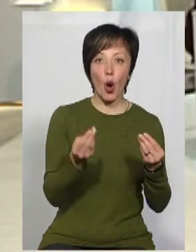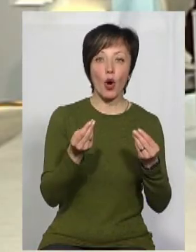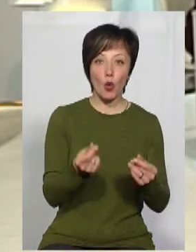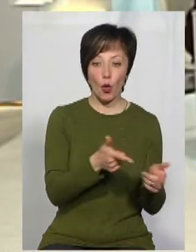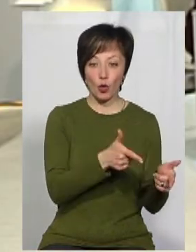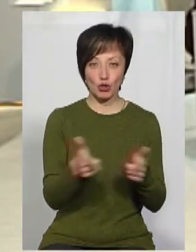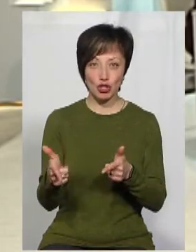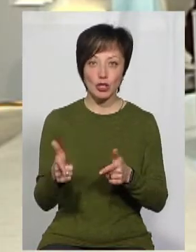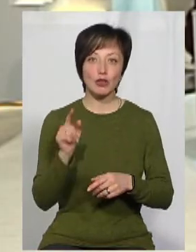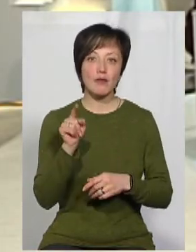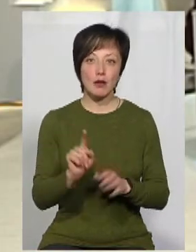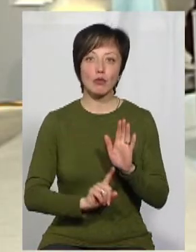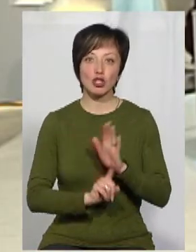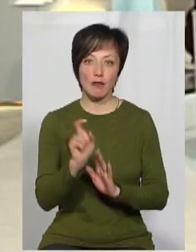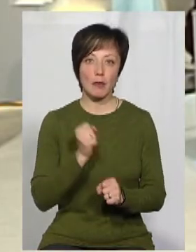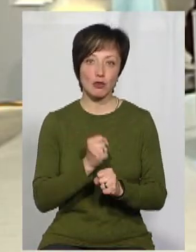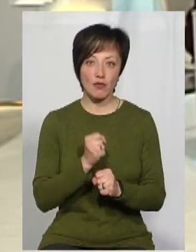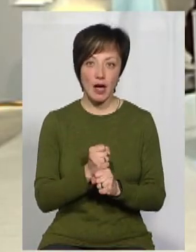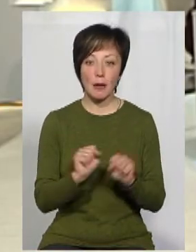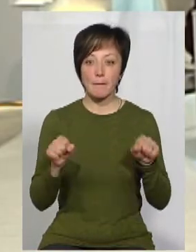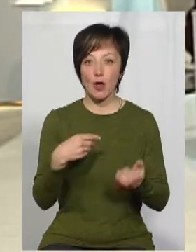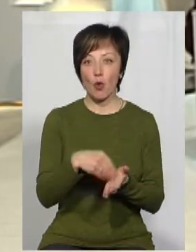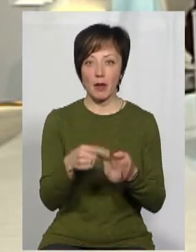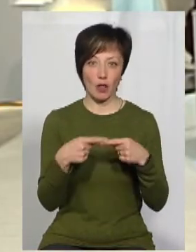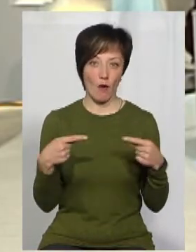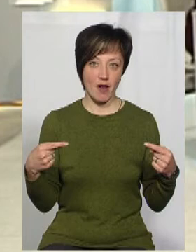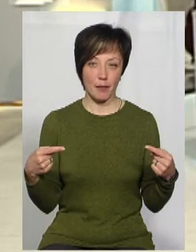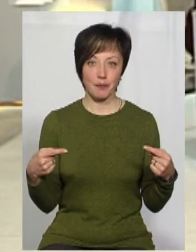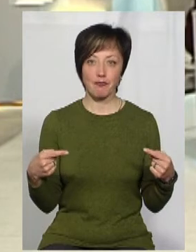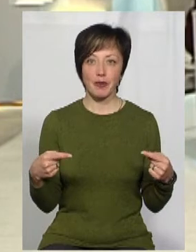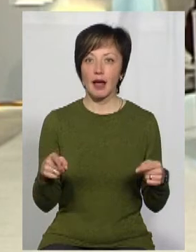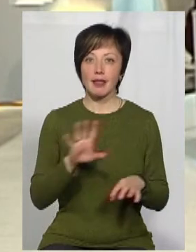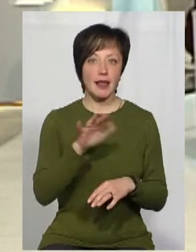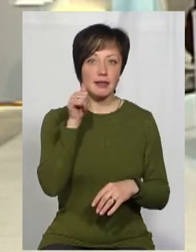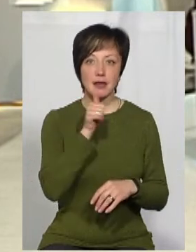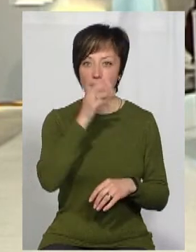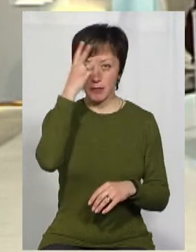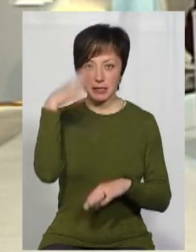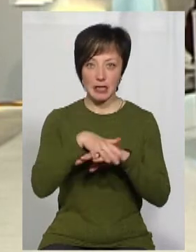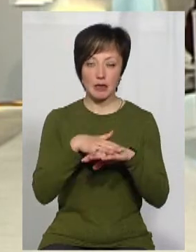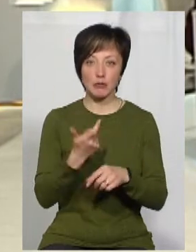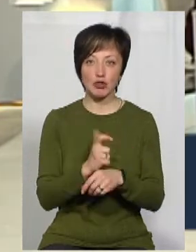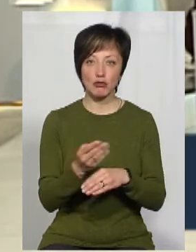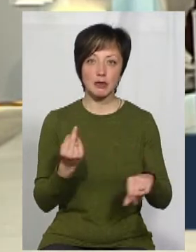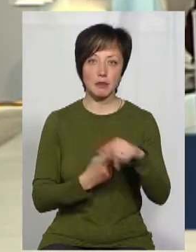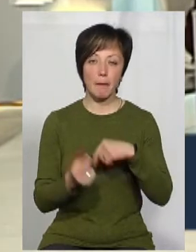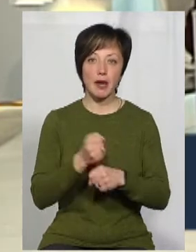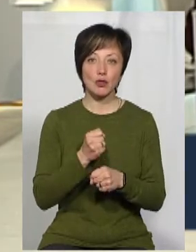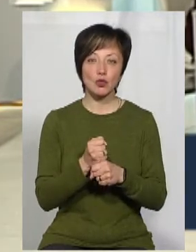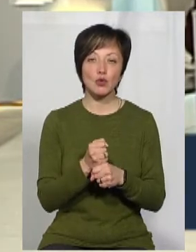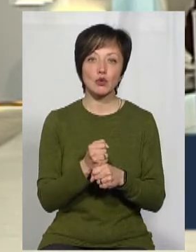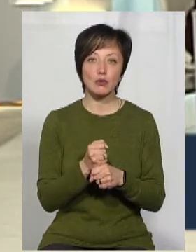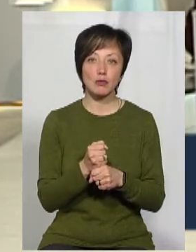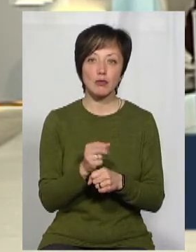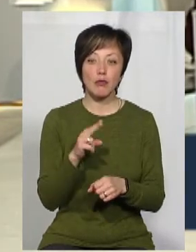гроші для того, щоб він, почавши працювати, міг купити товар. Ні для кого ж не секрет, що на хмельницьких ринках більшість підприємців працюють, по